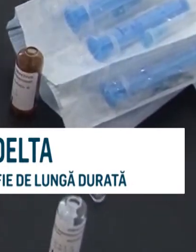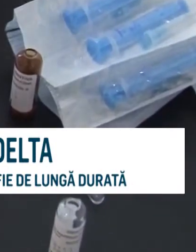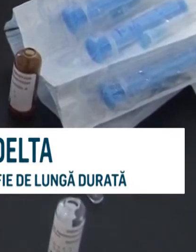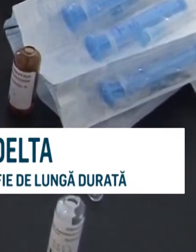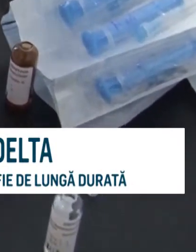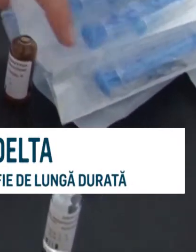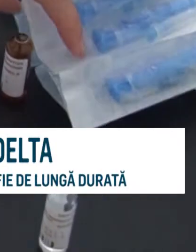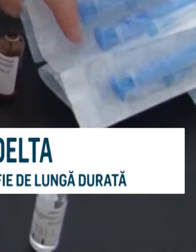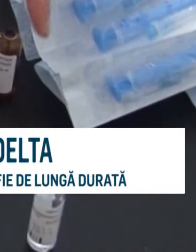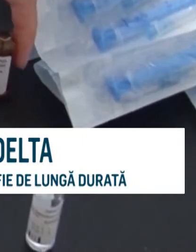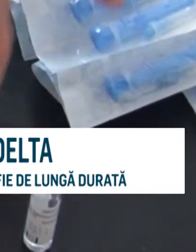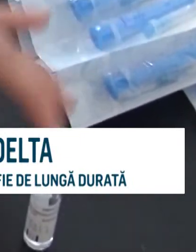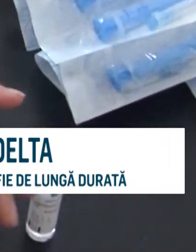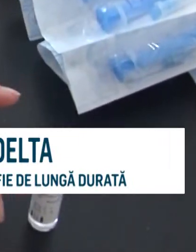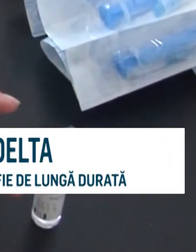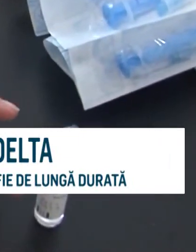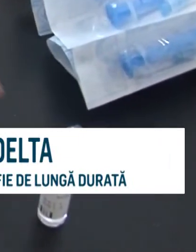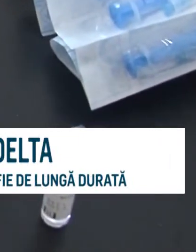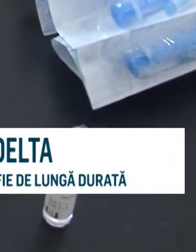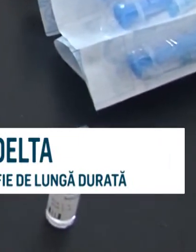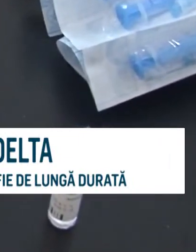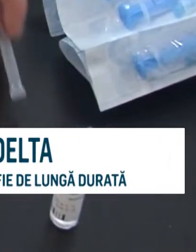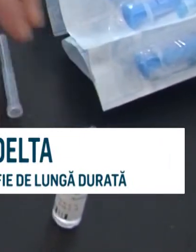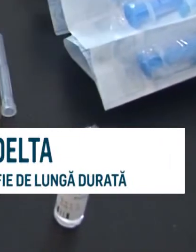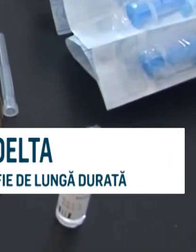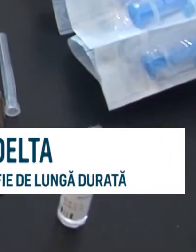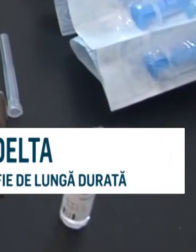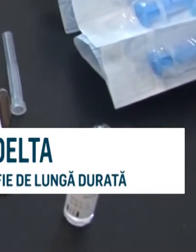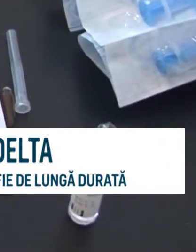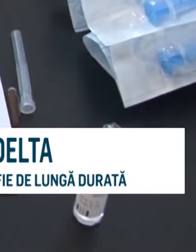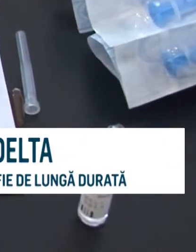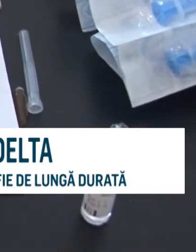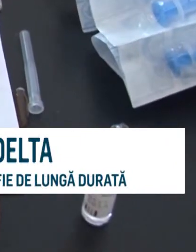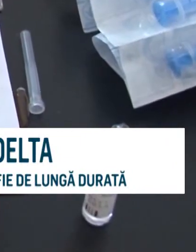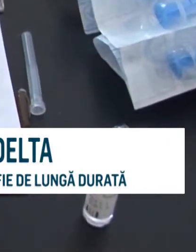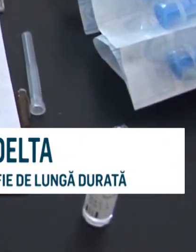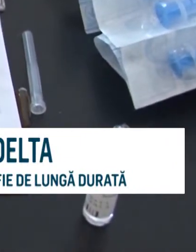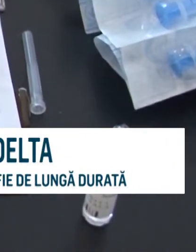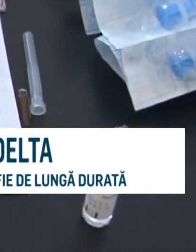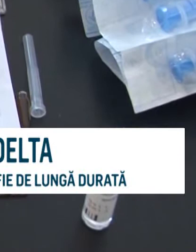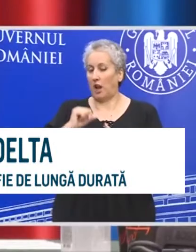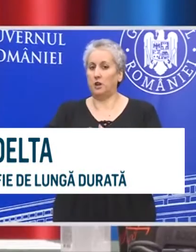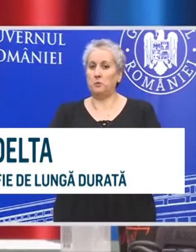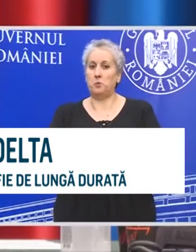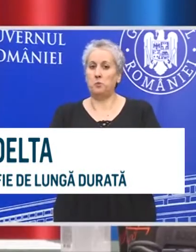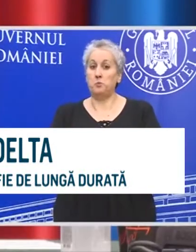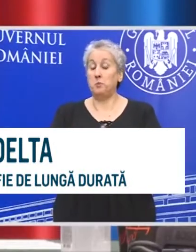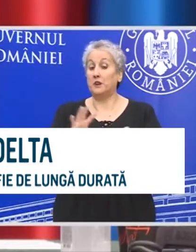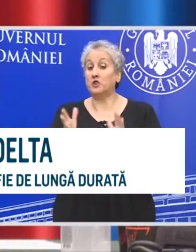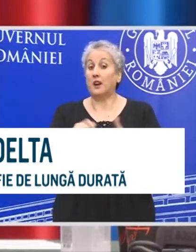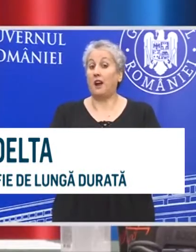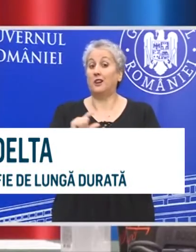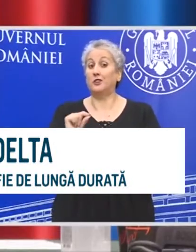campanii de vaccinări schema completă de vaccinare a asigura o C de 90% în fața virusului in circa